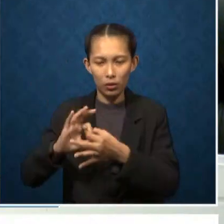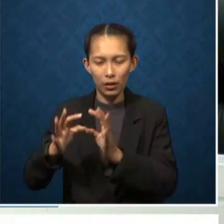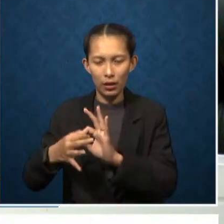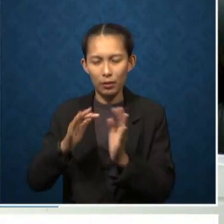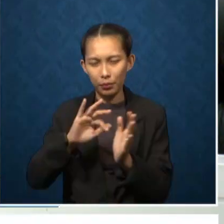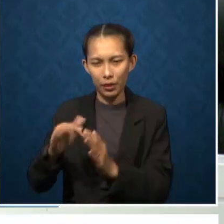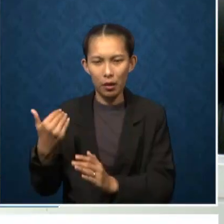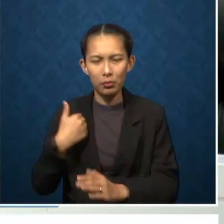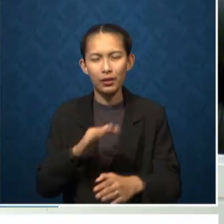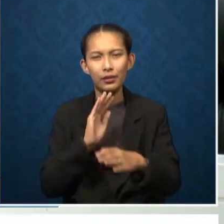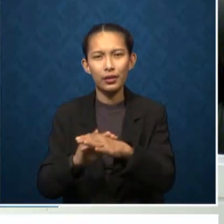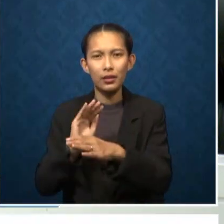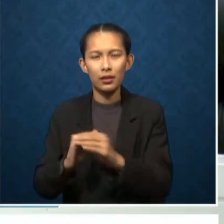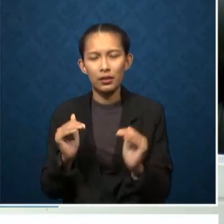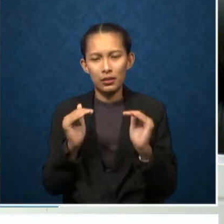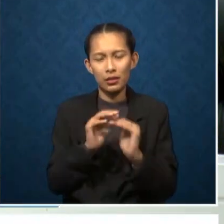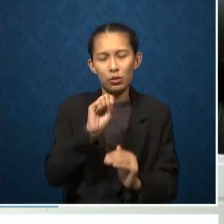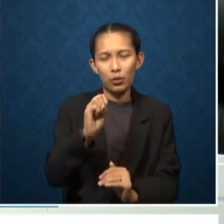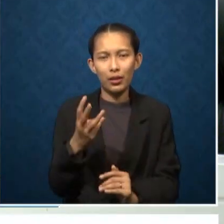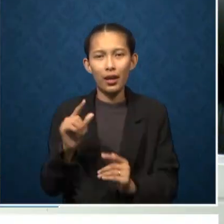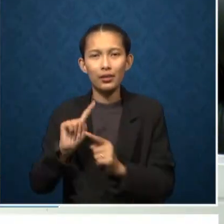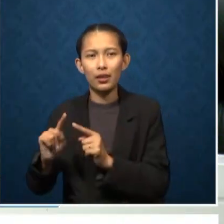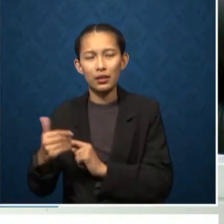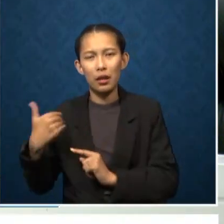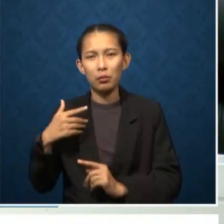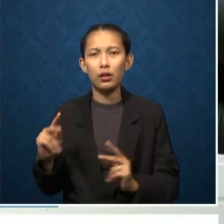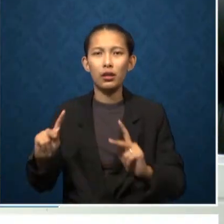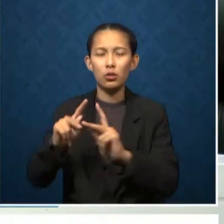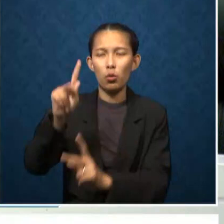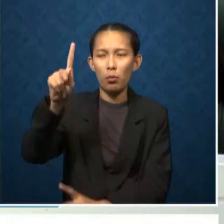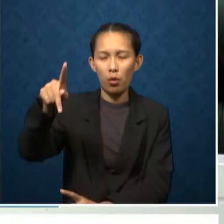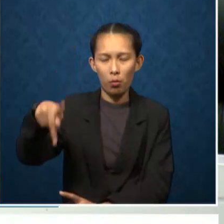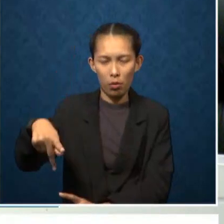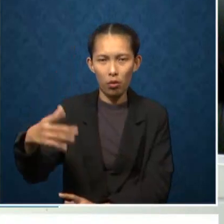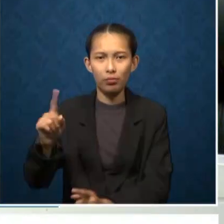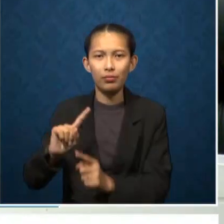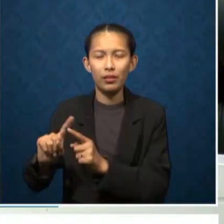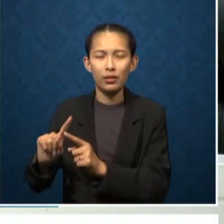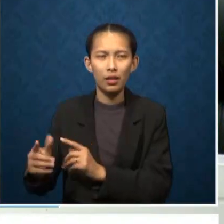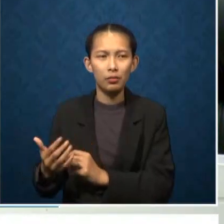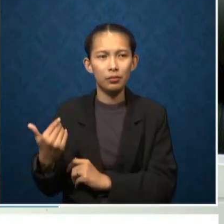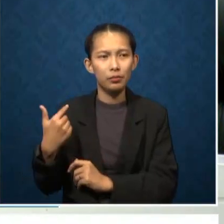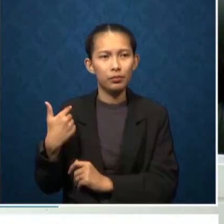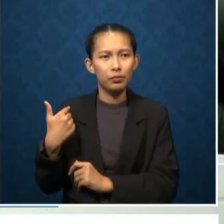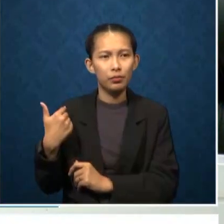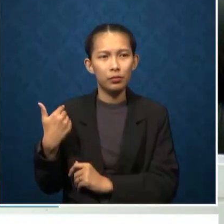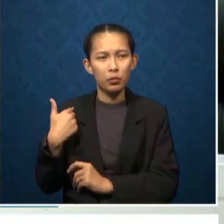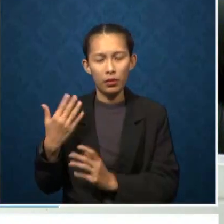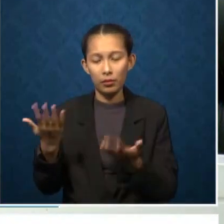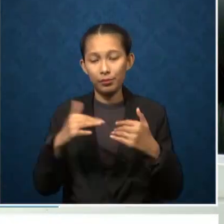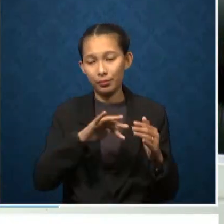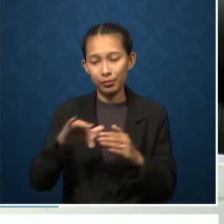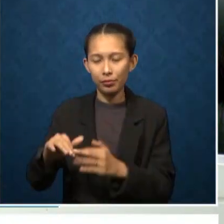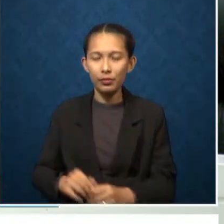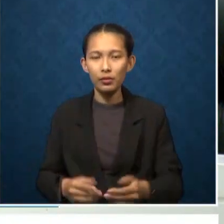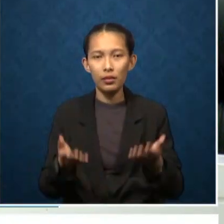งเตือนสิทธิสวัสดิการของประชาชนของกระทรวงพัฒนาสังคมและความมั่นคงของมนุษย์เป็นต้นนะคะประเด็นที่2นะคะที่ทำให้ความพึงพอใ